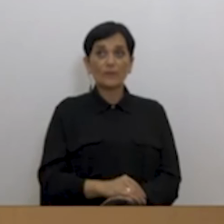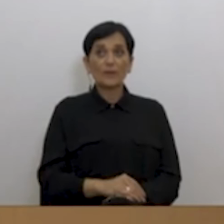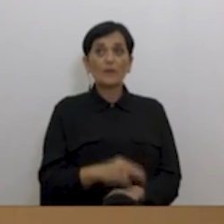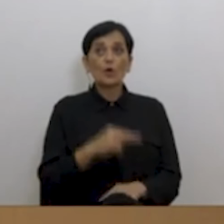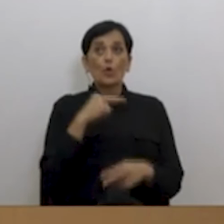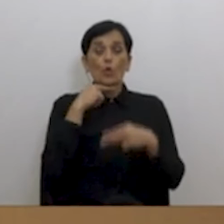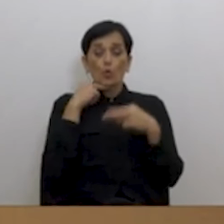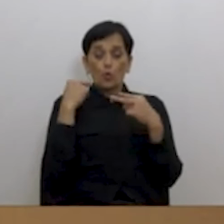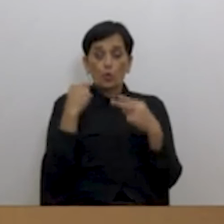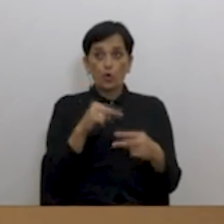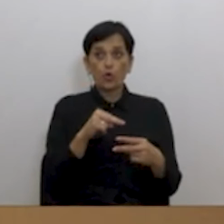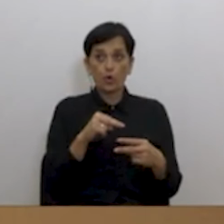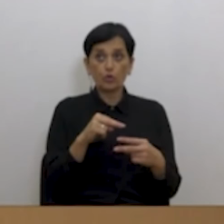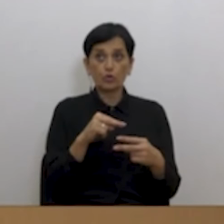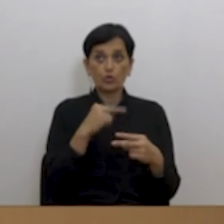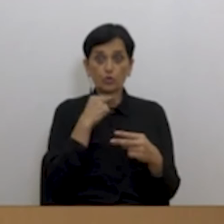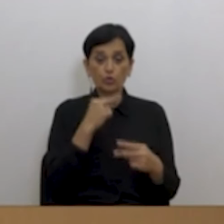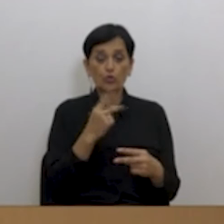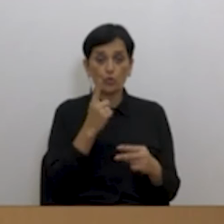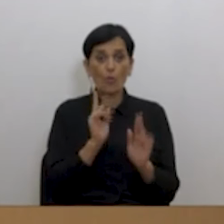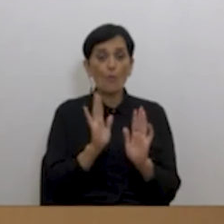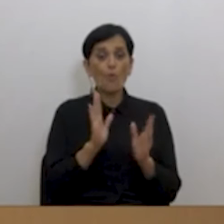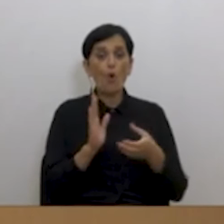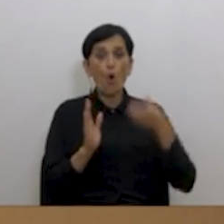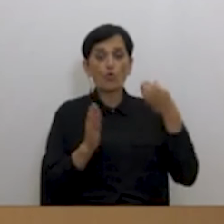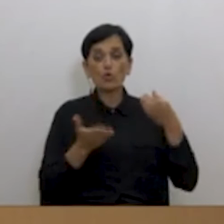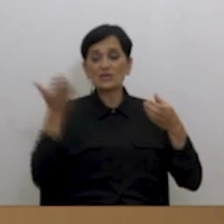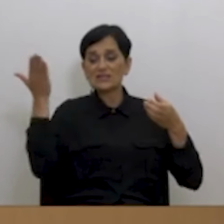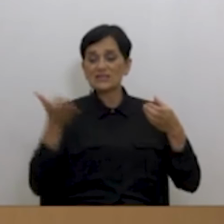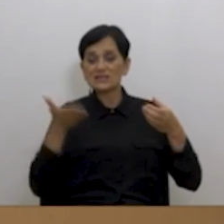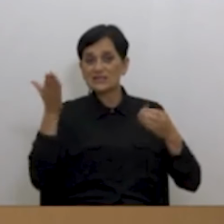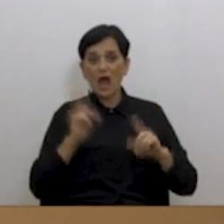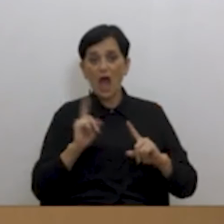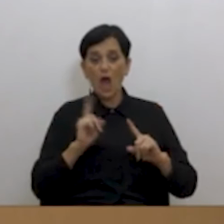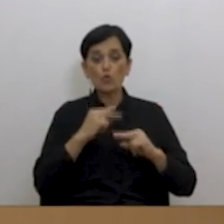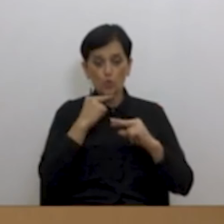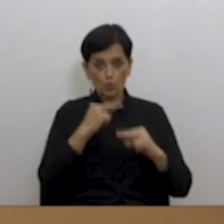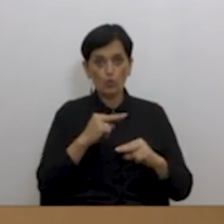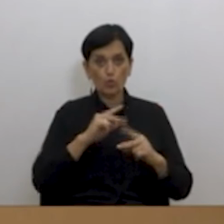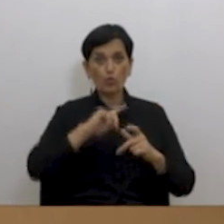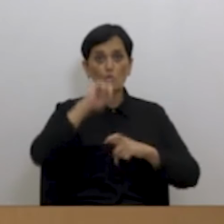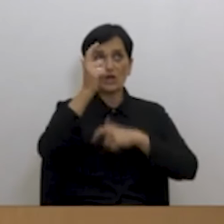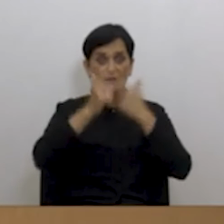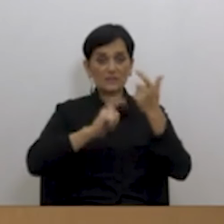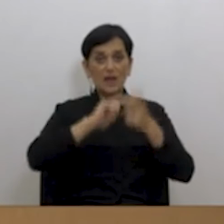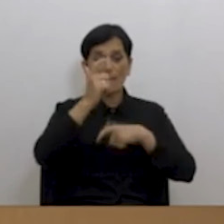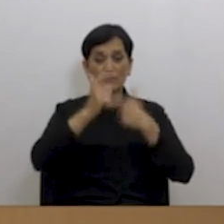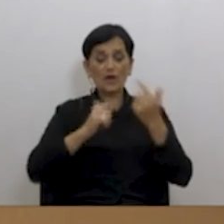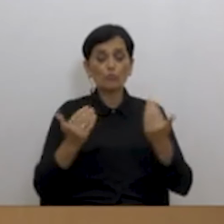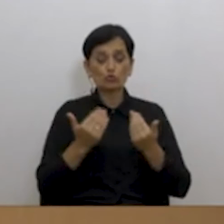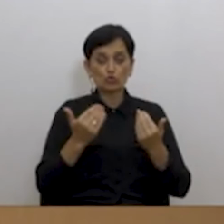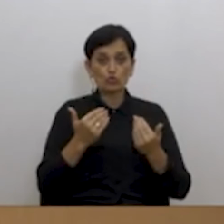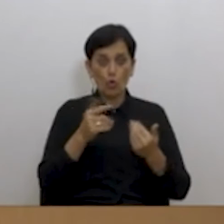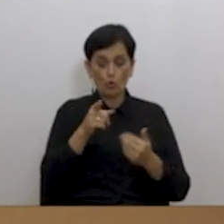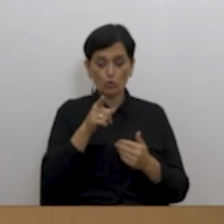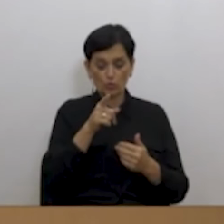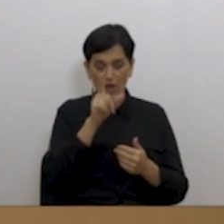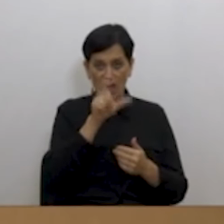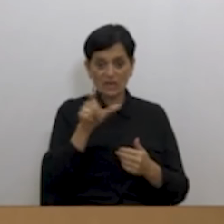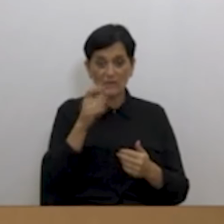ყურადღება მიაქციეთ და არა მხოლოდ სადღეგრძელოებით, მთას და მთაში მცხოვრებ ადამიანებს. მინდა მიმართო სახალხო